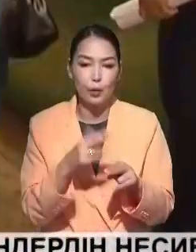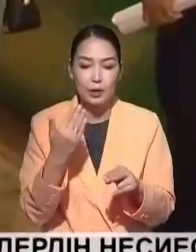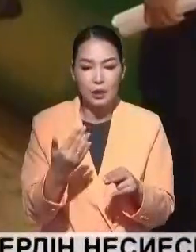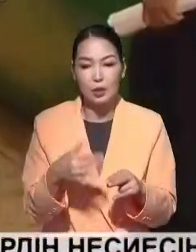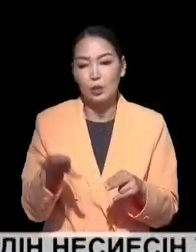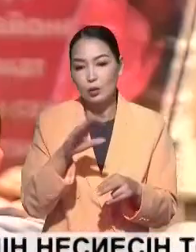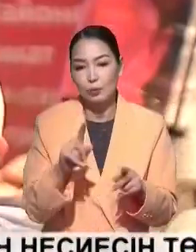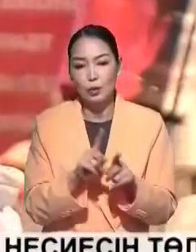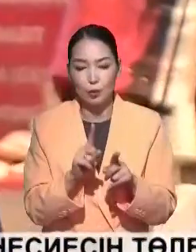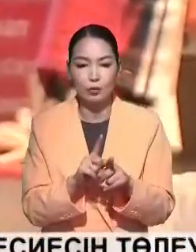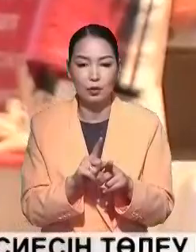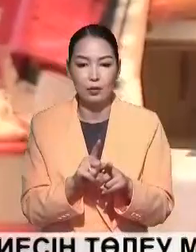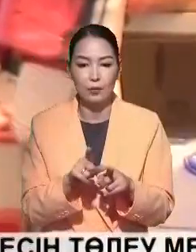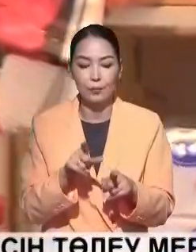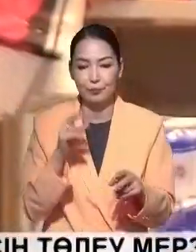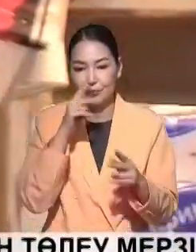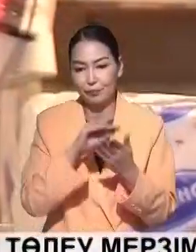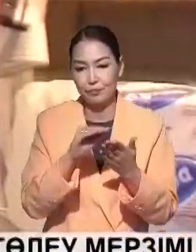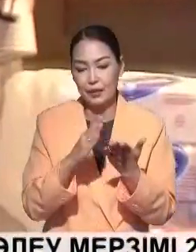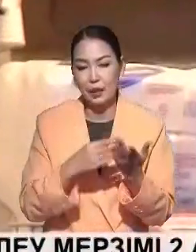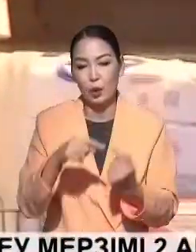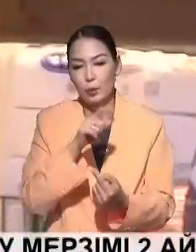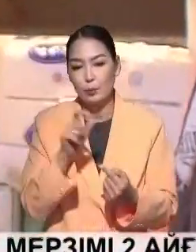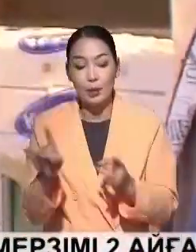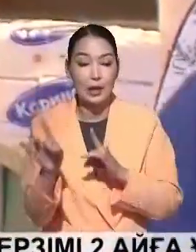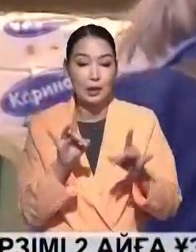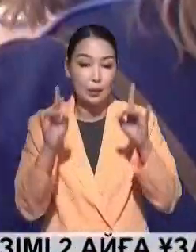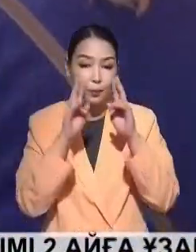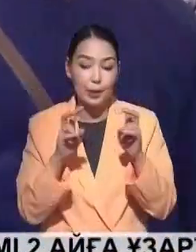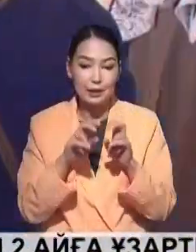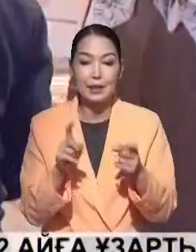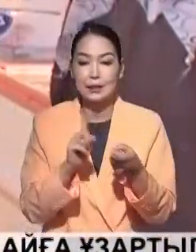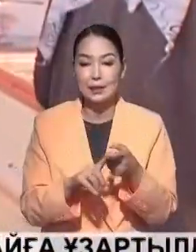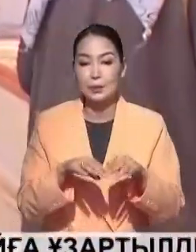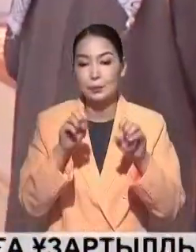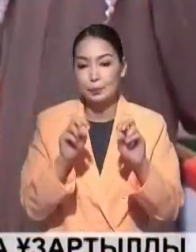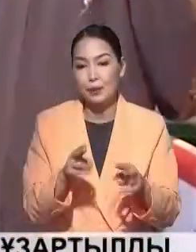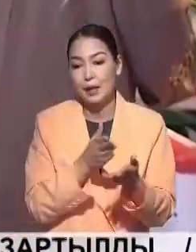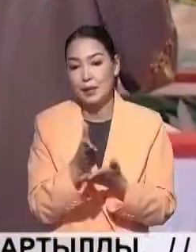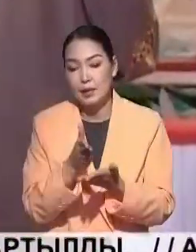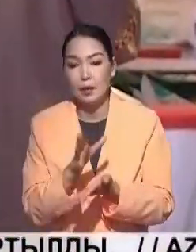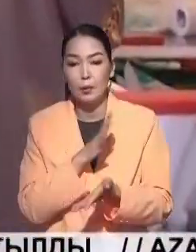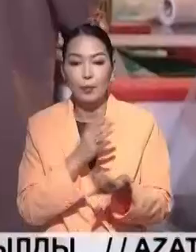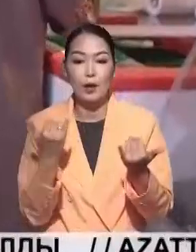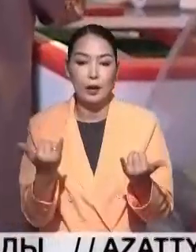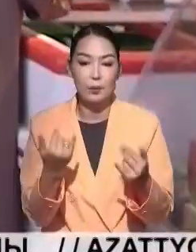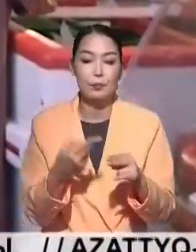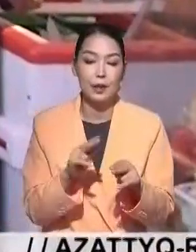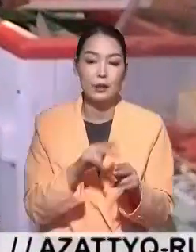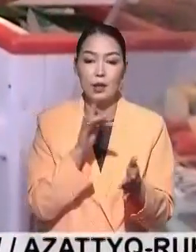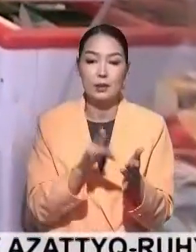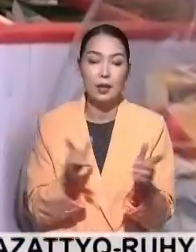жоғарғы жағына жазылады. Кәсіпкерлік нысандардағы жарнамаларды тексеру үшін тиісті мамандармен арнайы ретке шықтық. Біз дәл қазір қаладағы